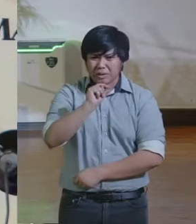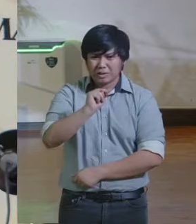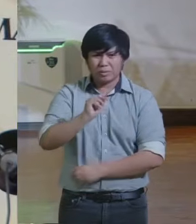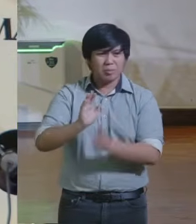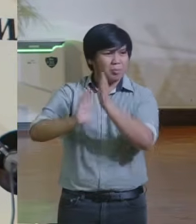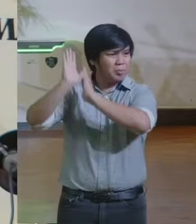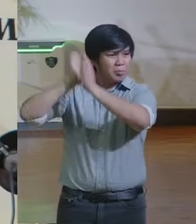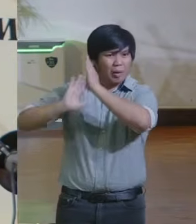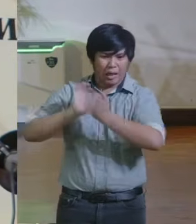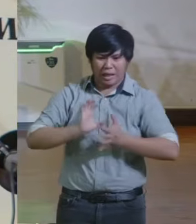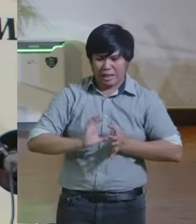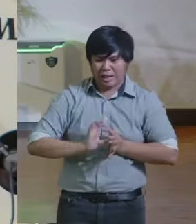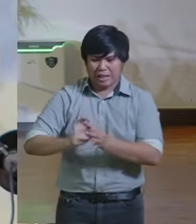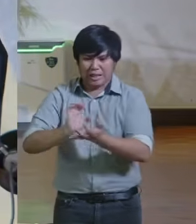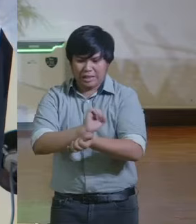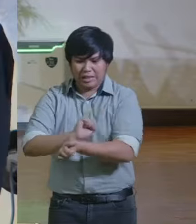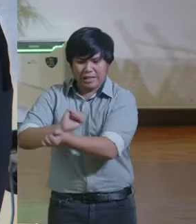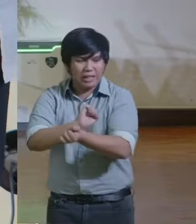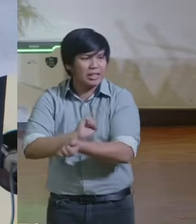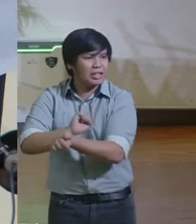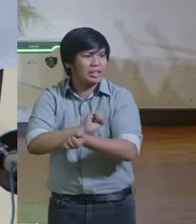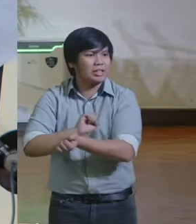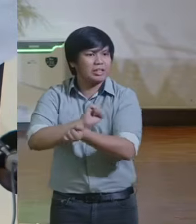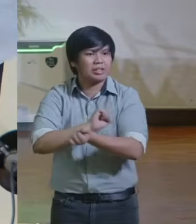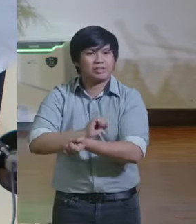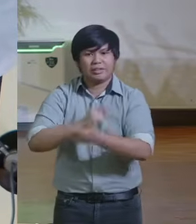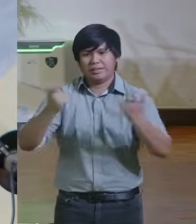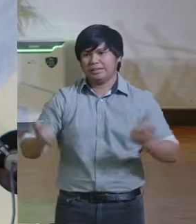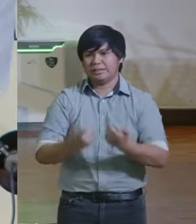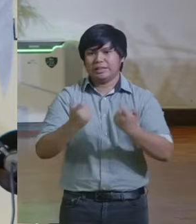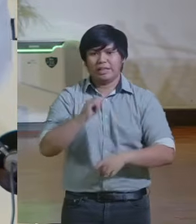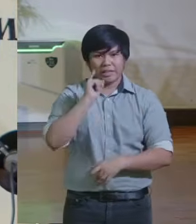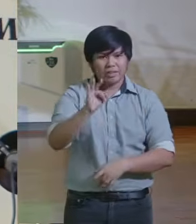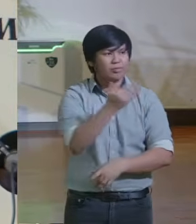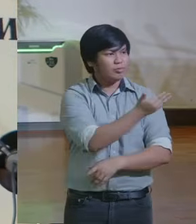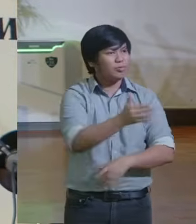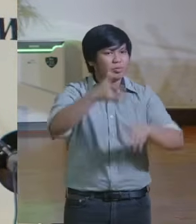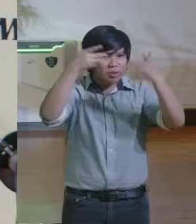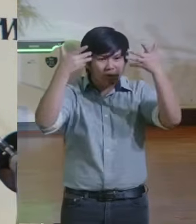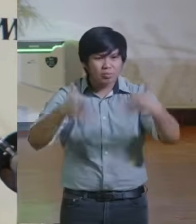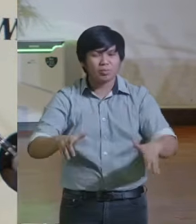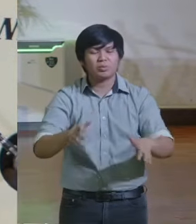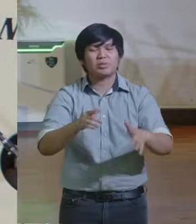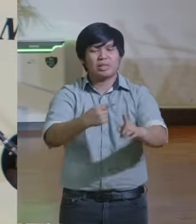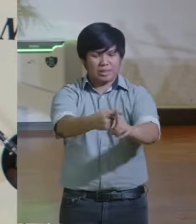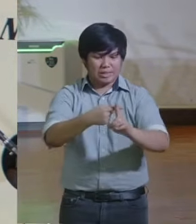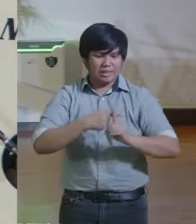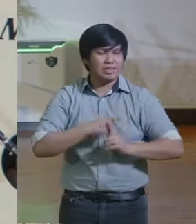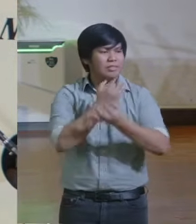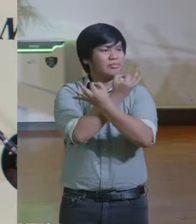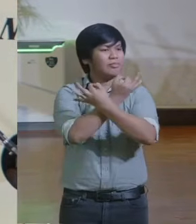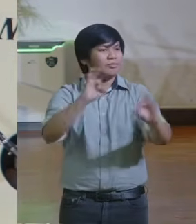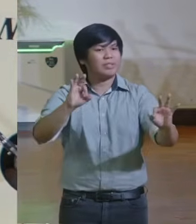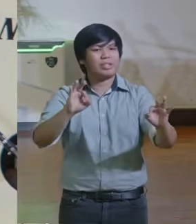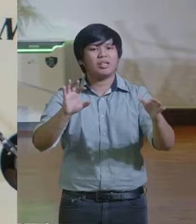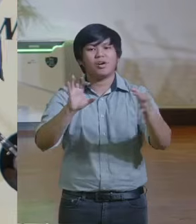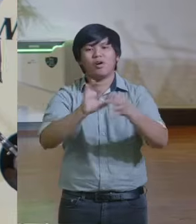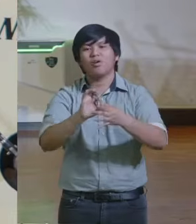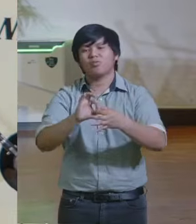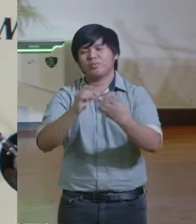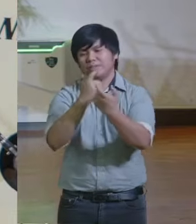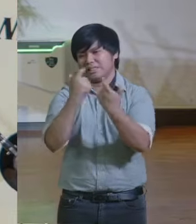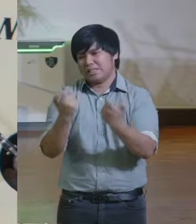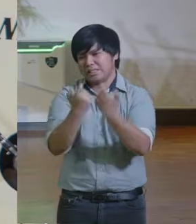babalik? Bakit pa kayo magpapaalipin sa kasalanan kung kayo ay pinalaya na ni Jesus?